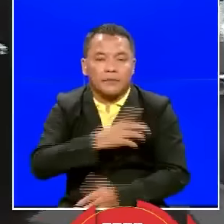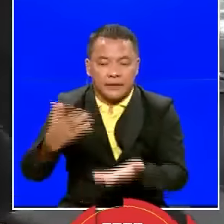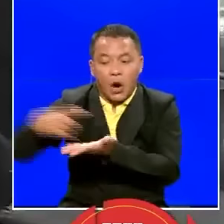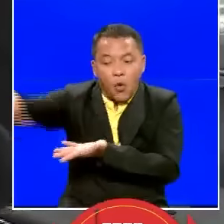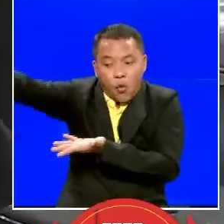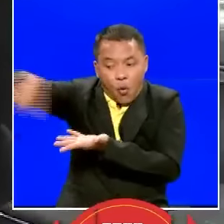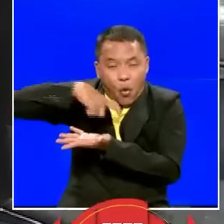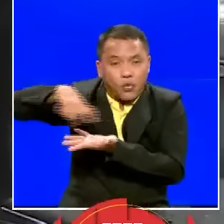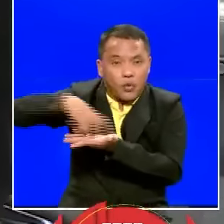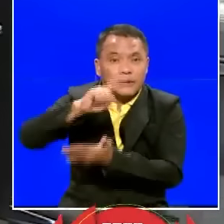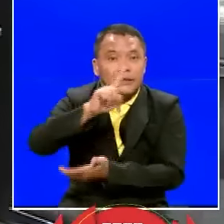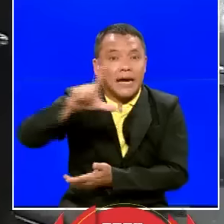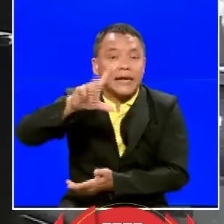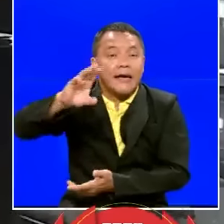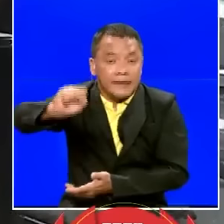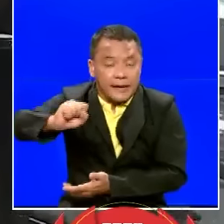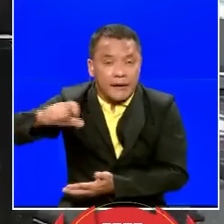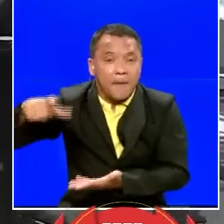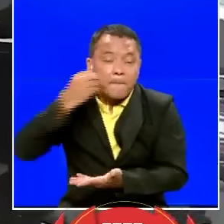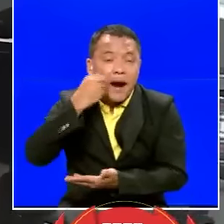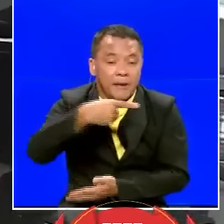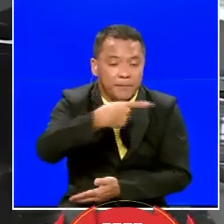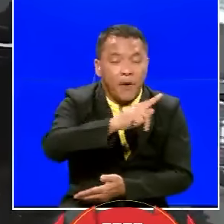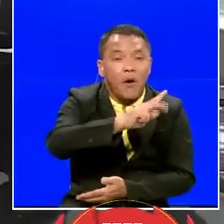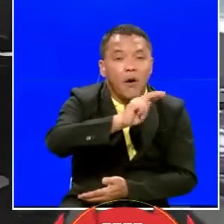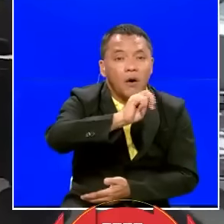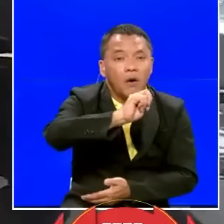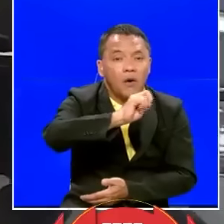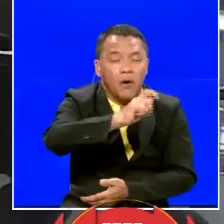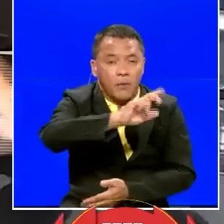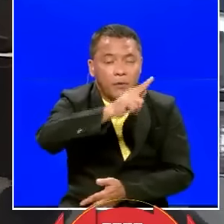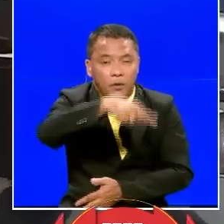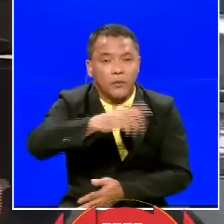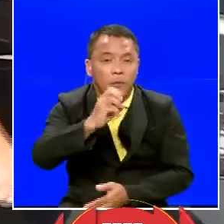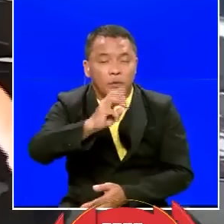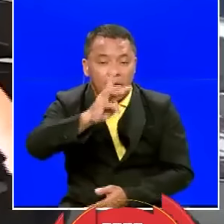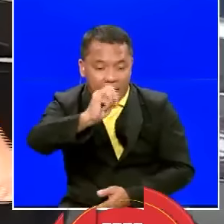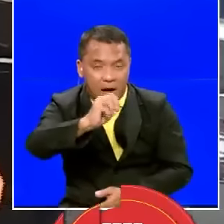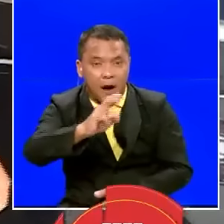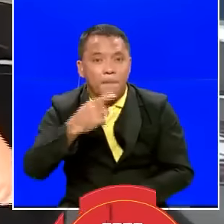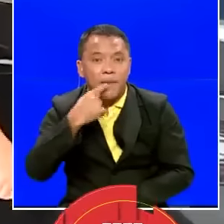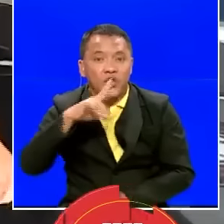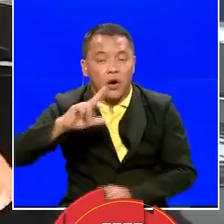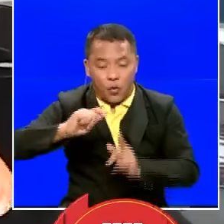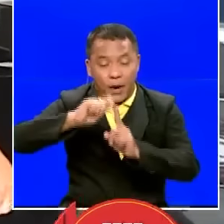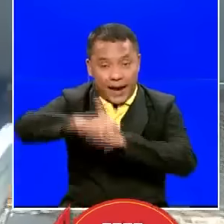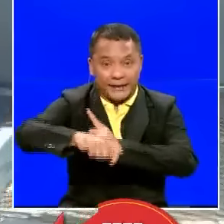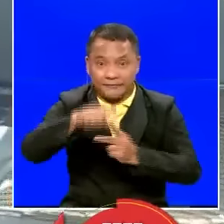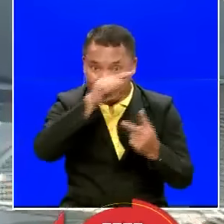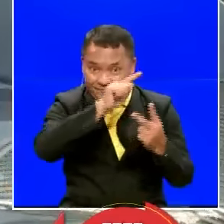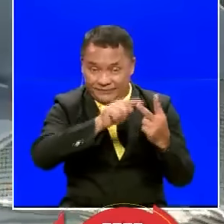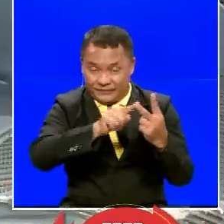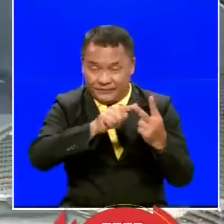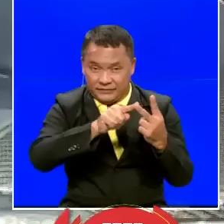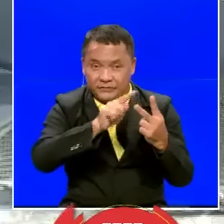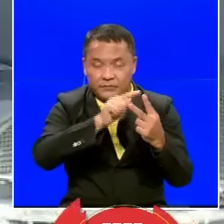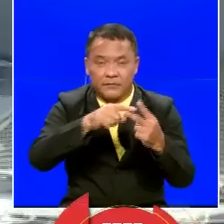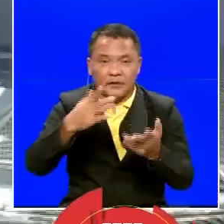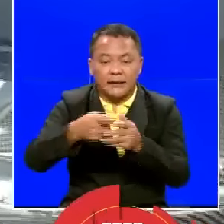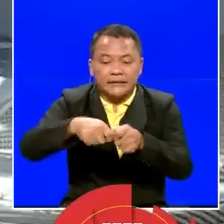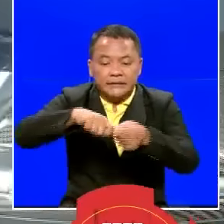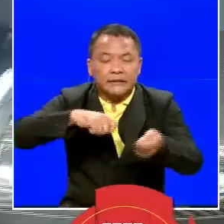เข้าเป็นบัญชี1ล้านบ้านนายปองพลอ่าอยู่หมู่ 9อยู่ที่ปากช่องนครราชสีมาปองพลนี่รับ